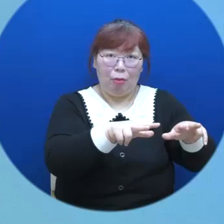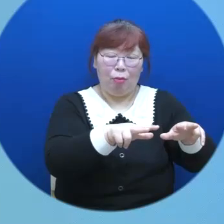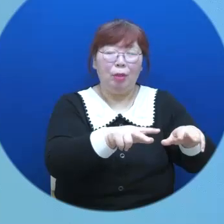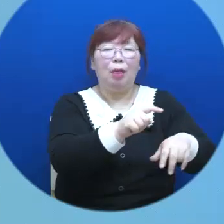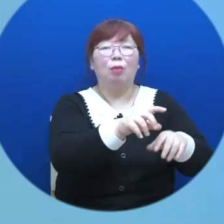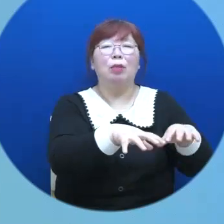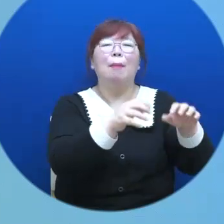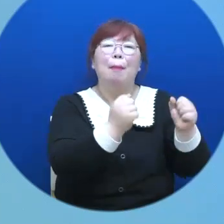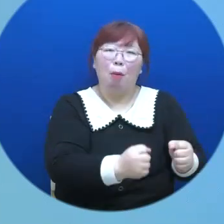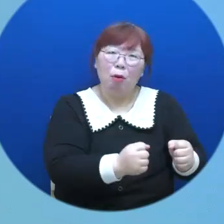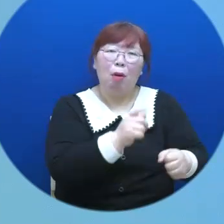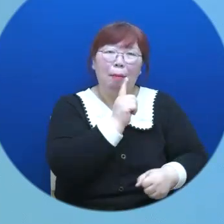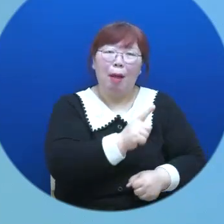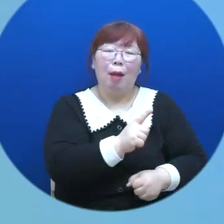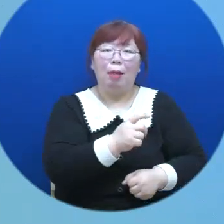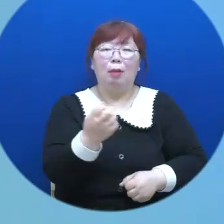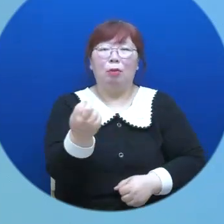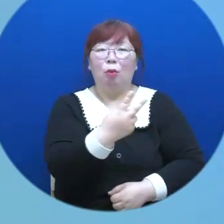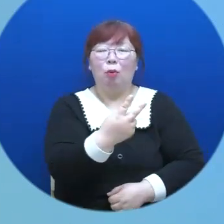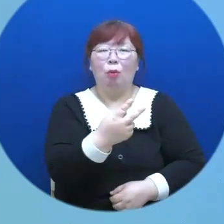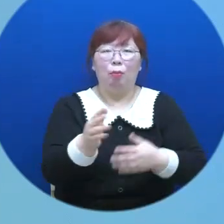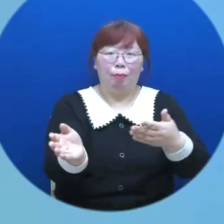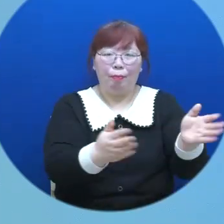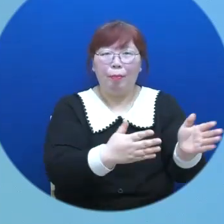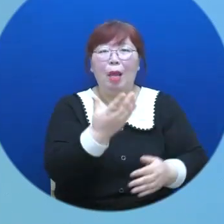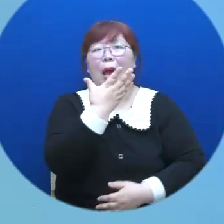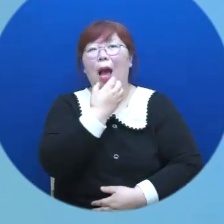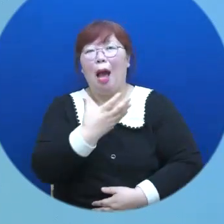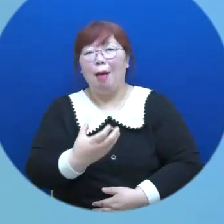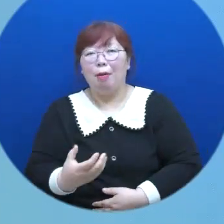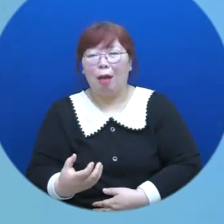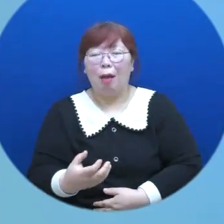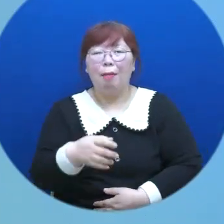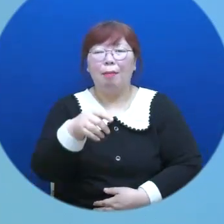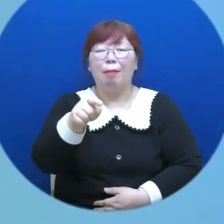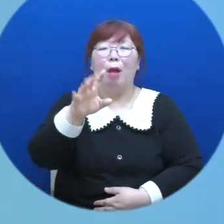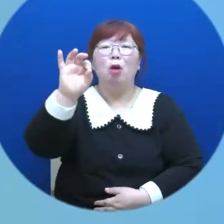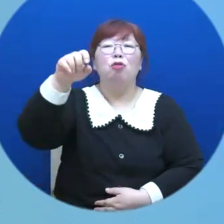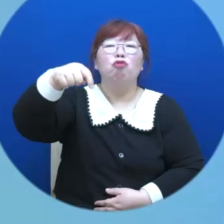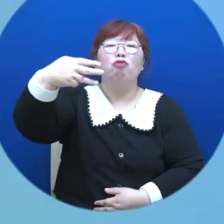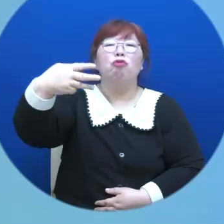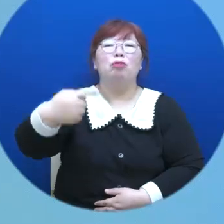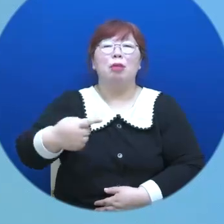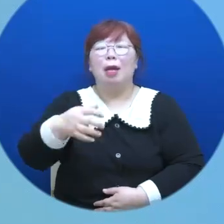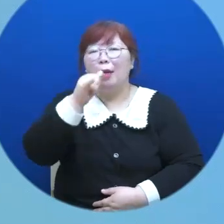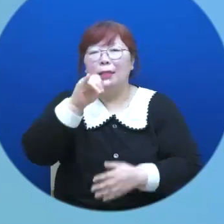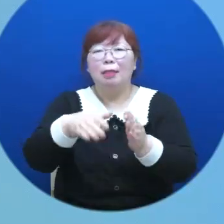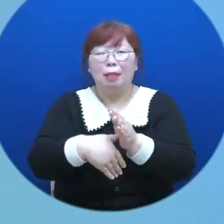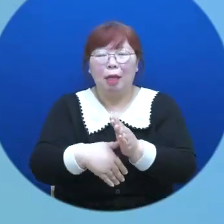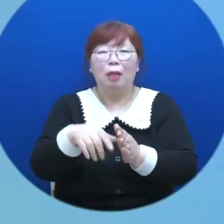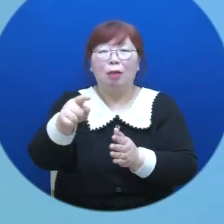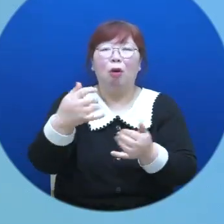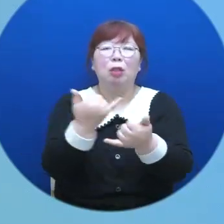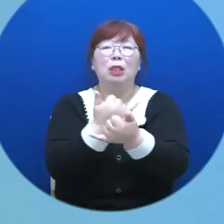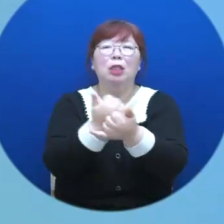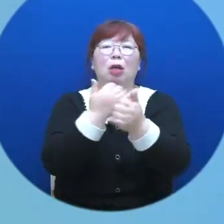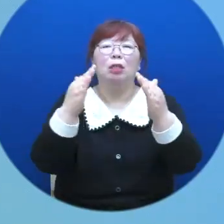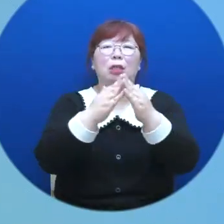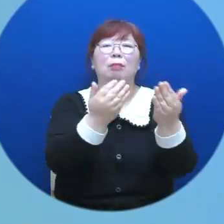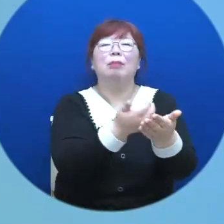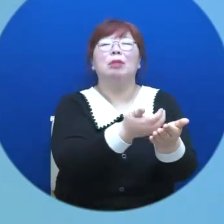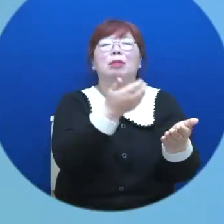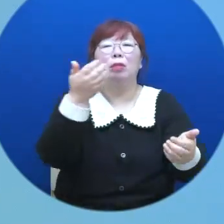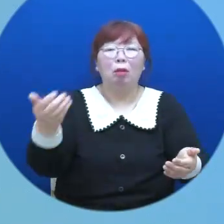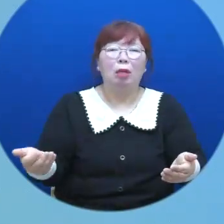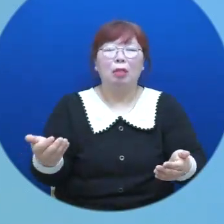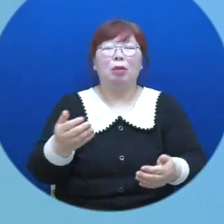요셉의 증조 할아버지 아브라함에게 갈대아우로 있을 때 찾아오셔서 본토 친척 아비집을 떠나 내가 지시할